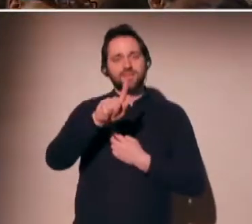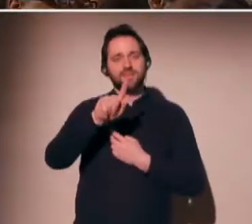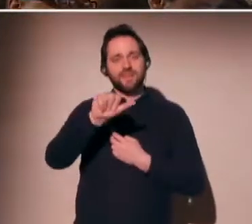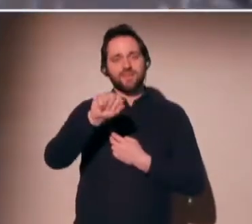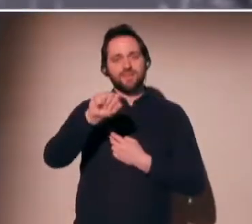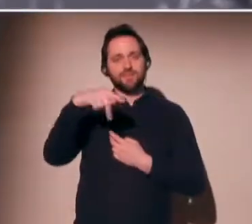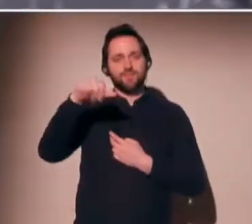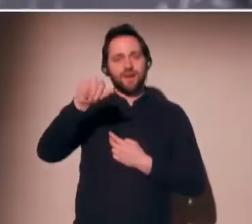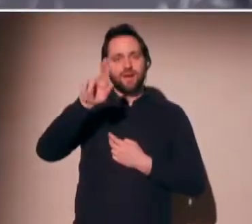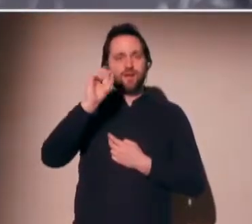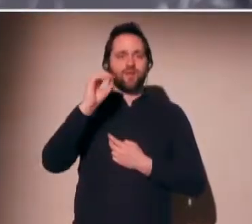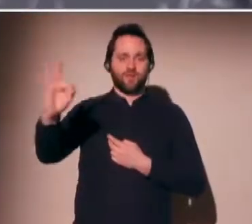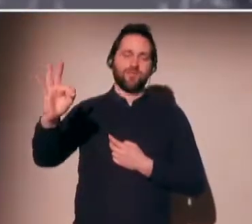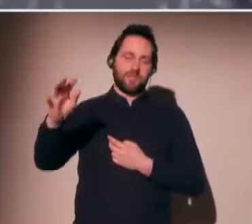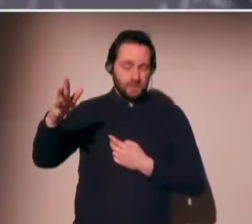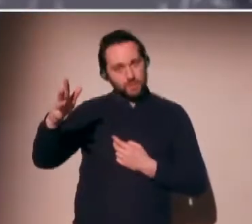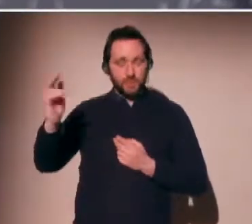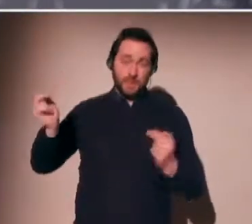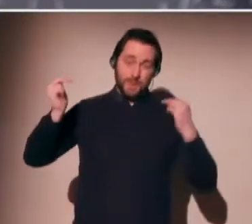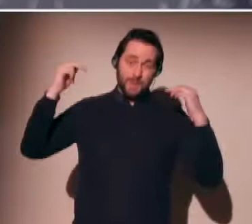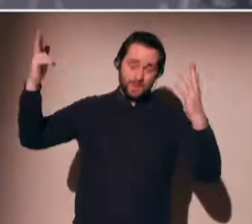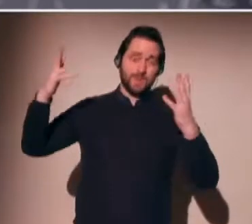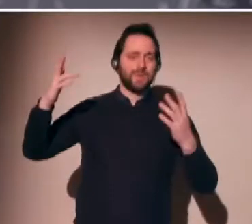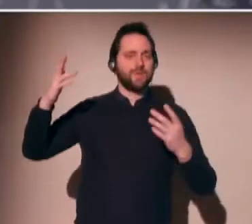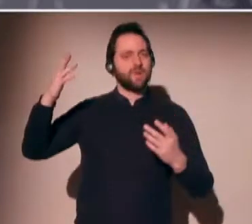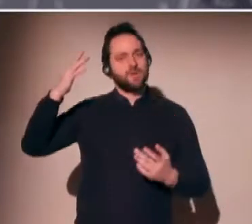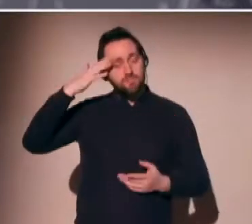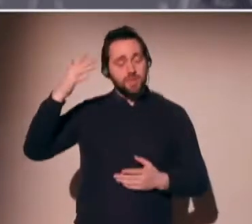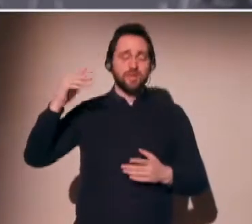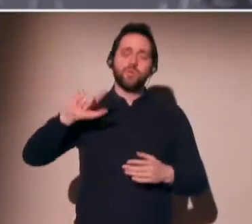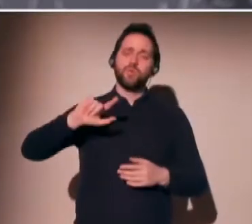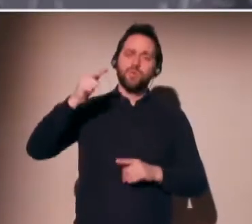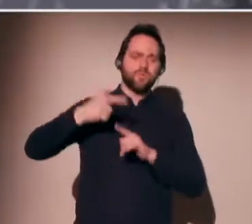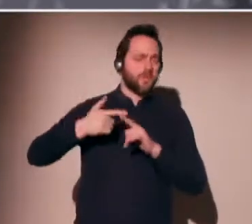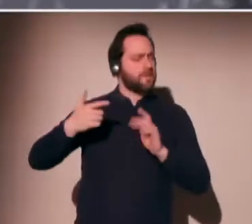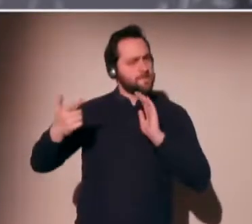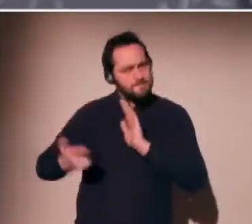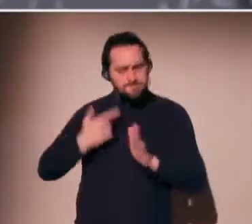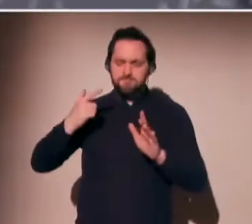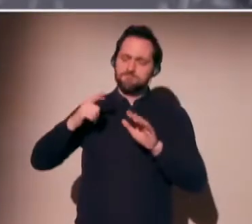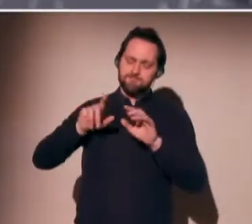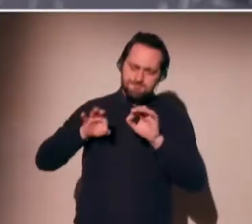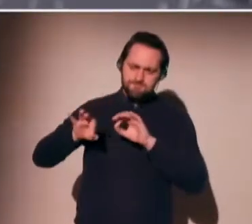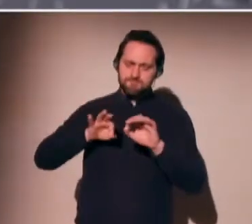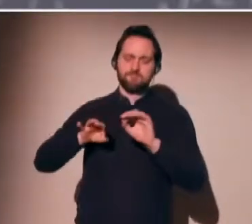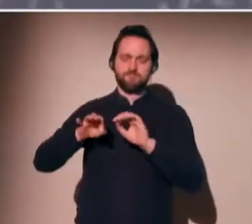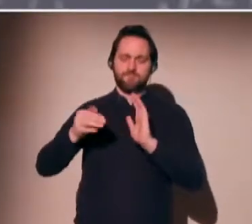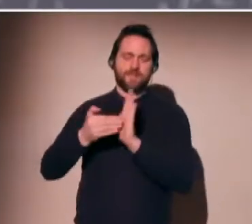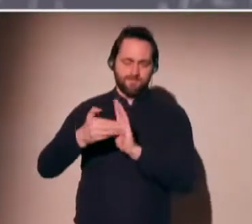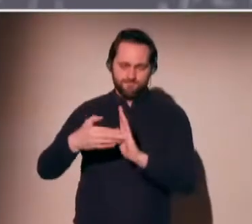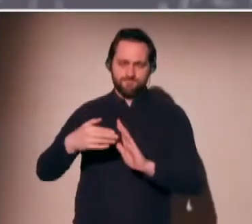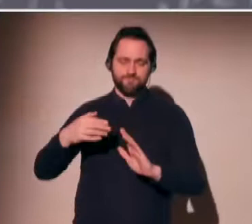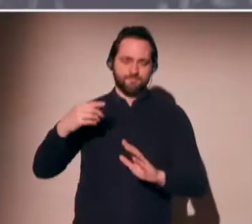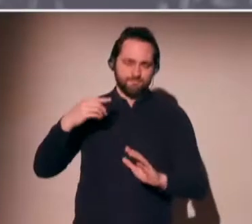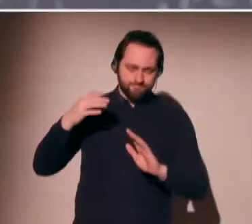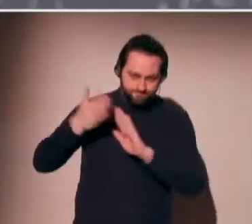Mais si on continue, si je poursuis ma méthode et que je continue de jouer avec ce système de